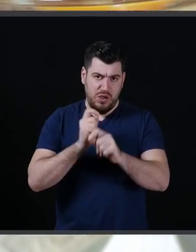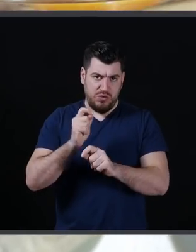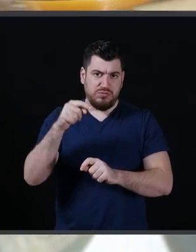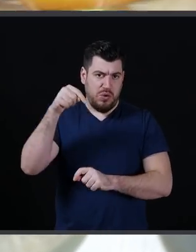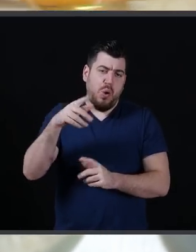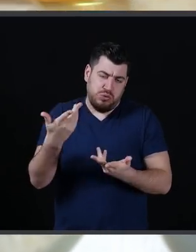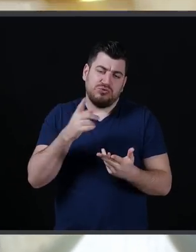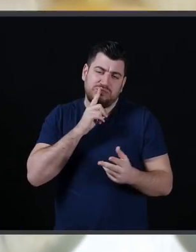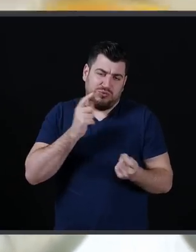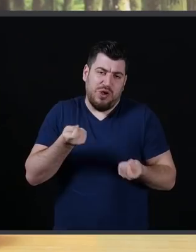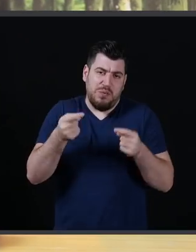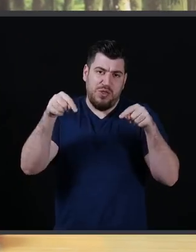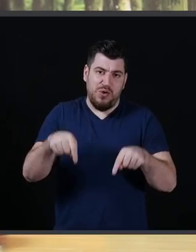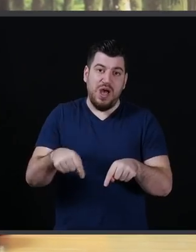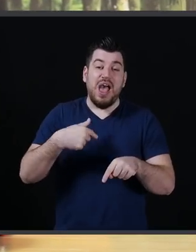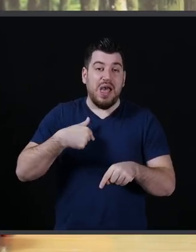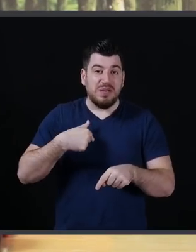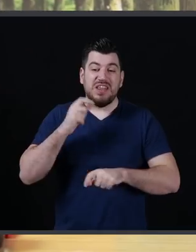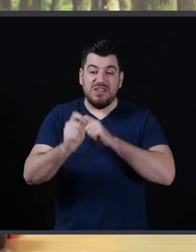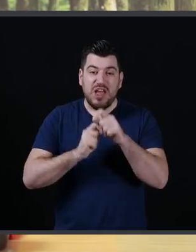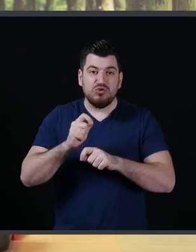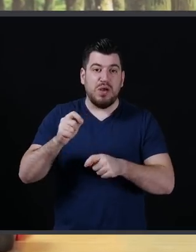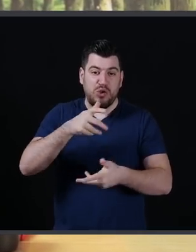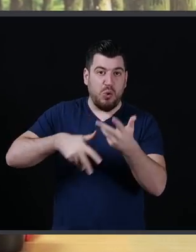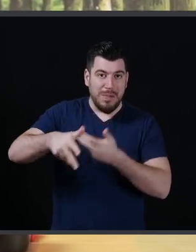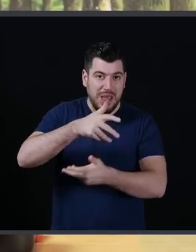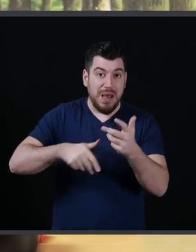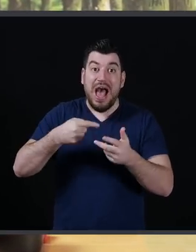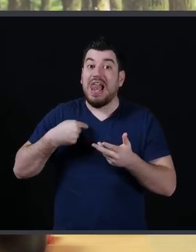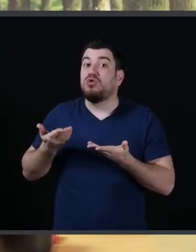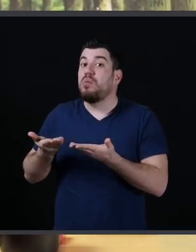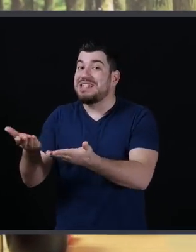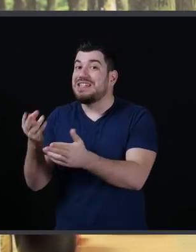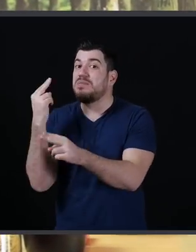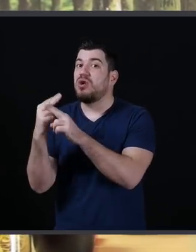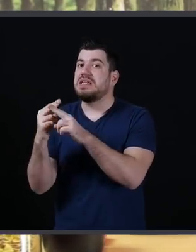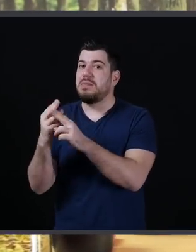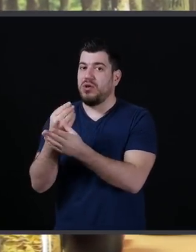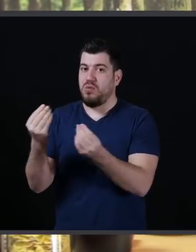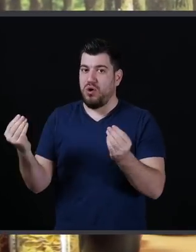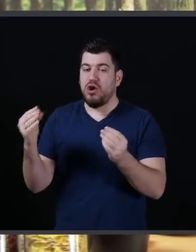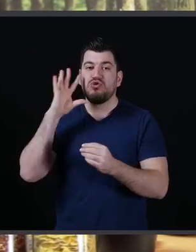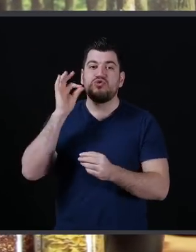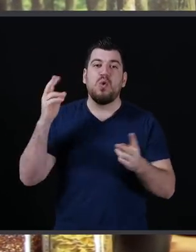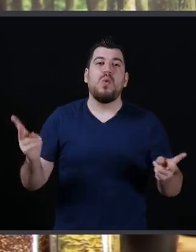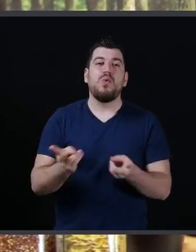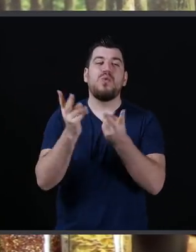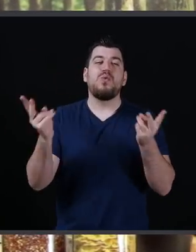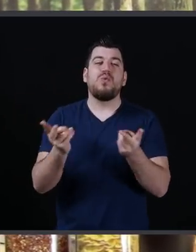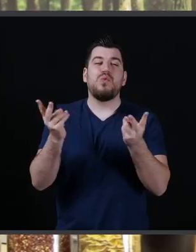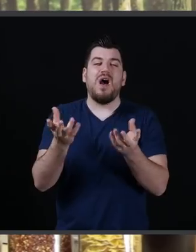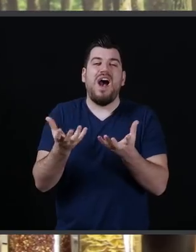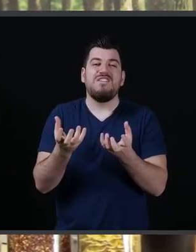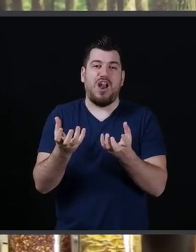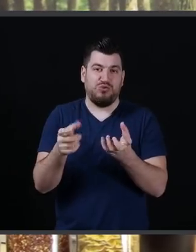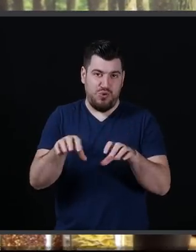μας Αλλά το ψήσιμο είναι το βασικό Ο βασικός παράγοντας που θα μας δώσει αυτή την αφρατάδα να το πω έτσι στο κέικ